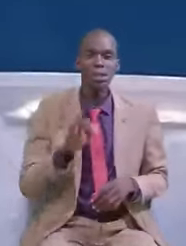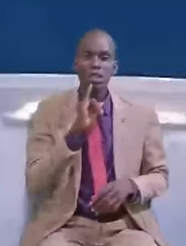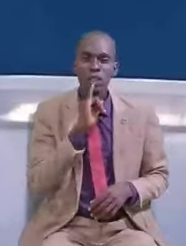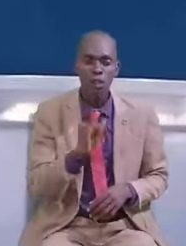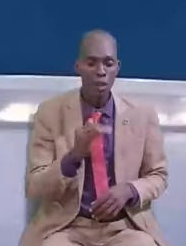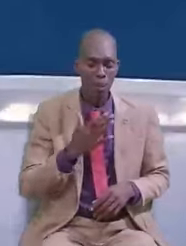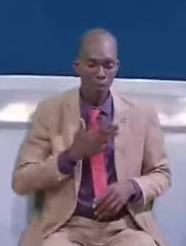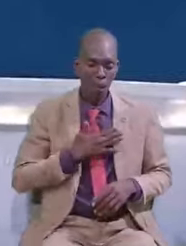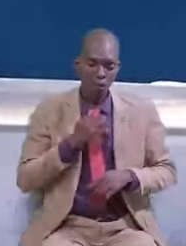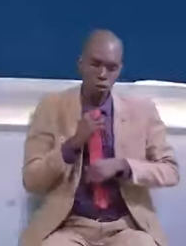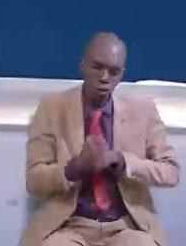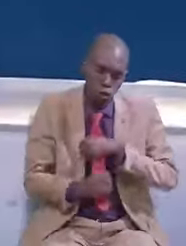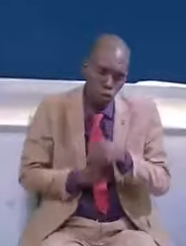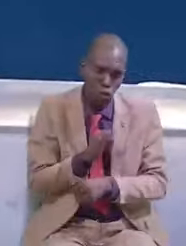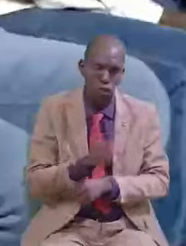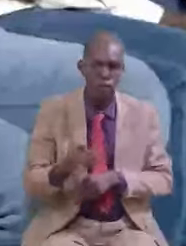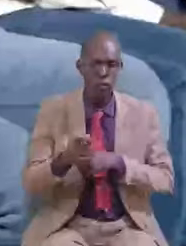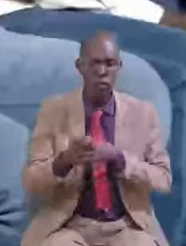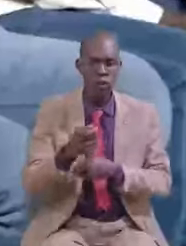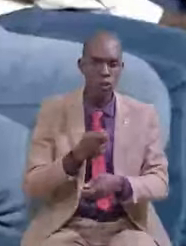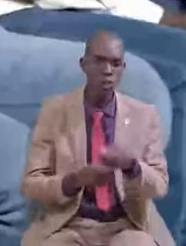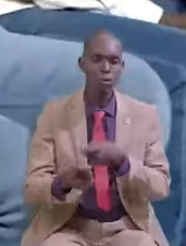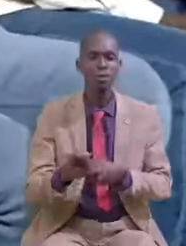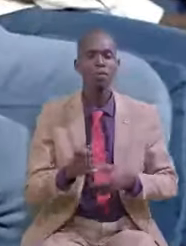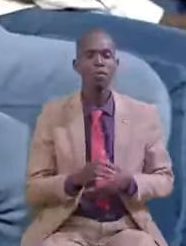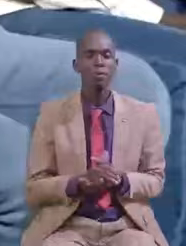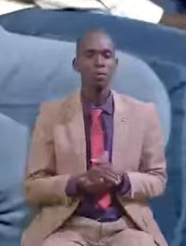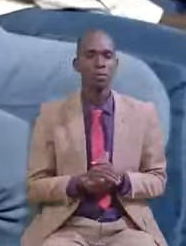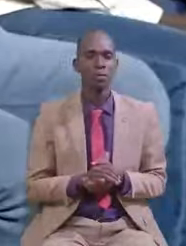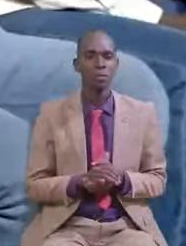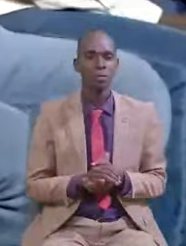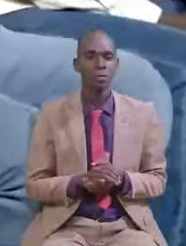Christ est mon substitut souffrant.